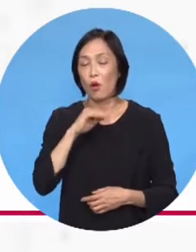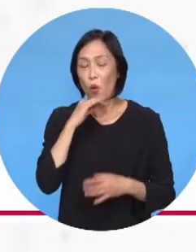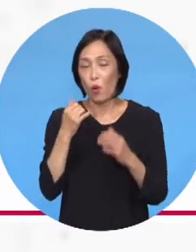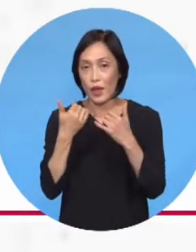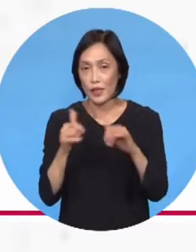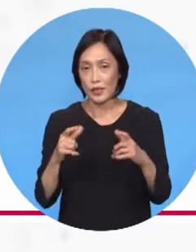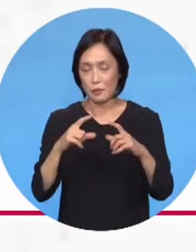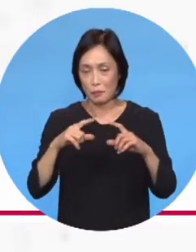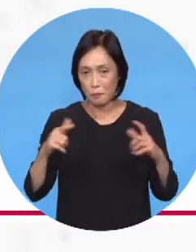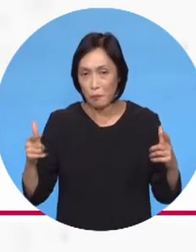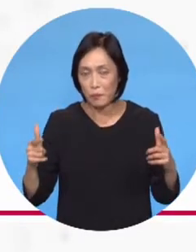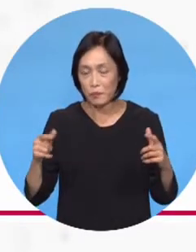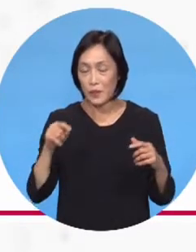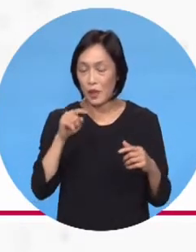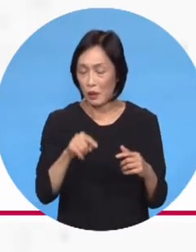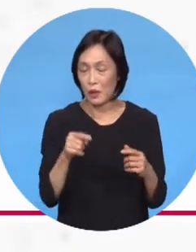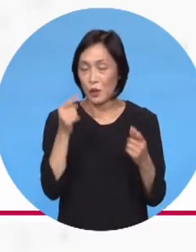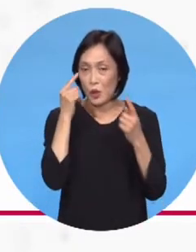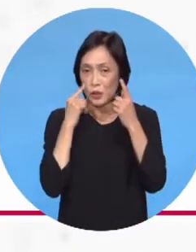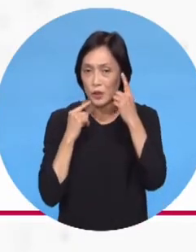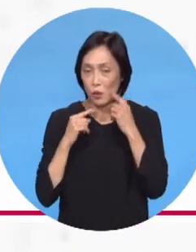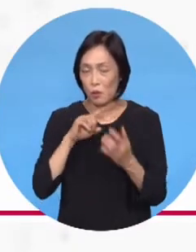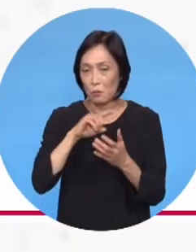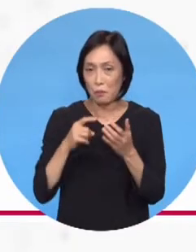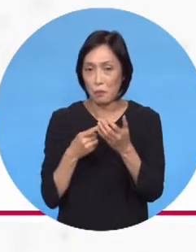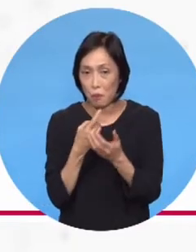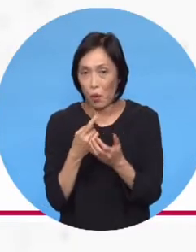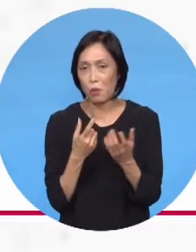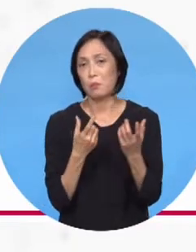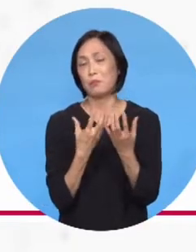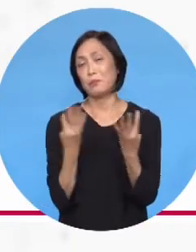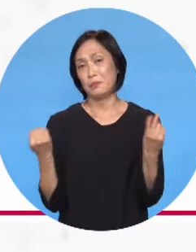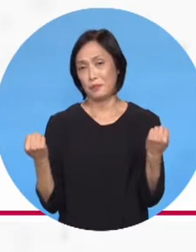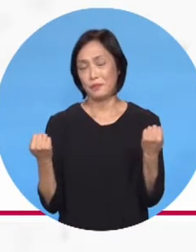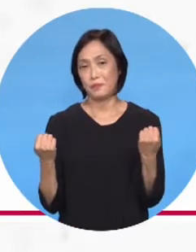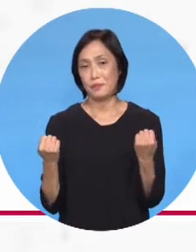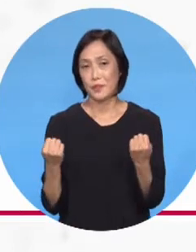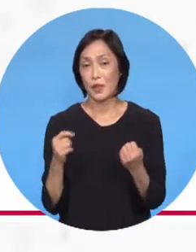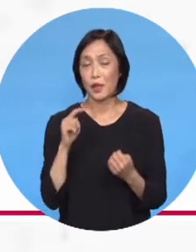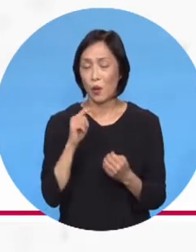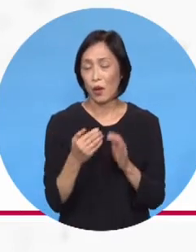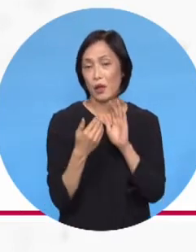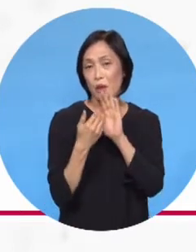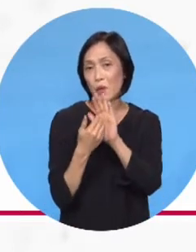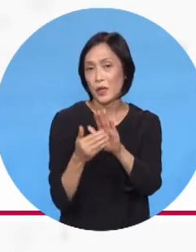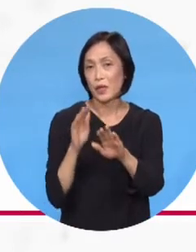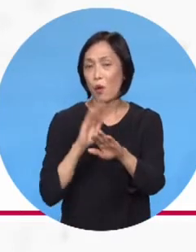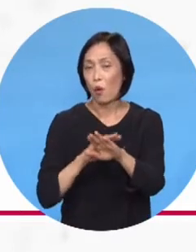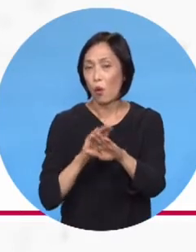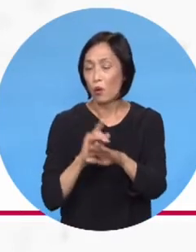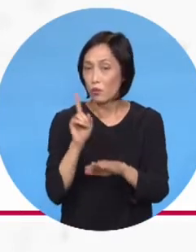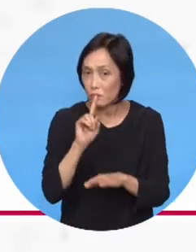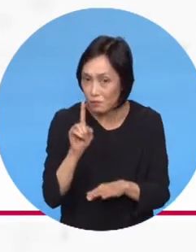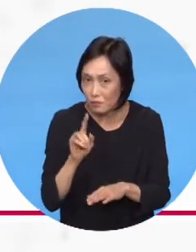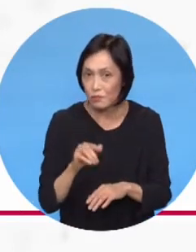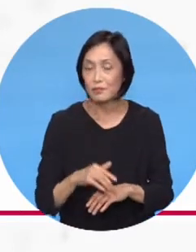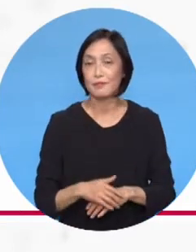高齢者による事故が増えています。事故を未然に防ぐためにはどうすればよいのでしょ